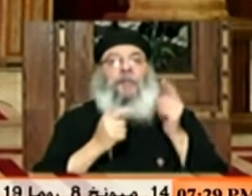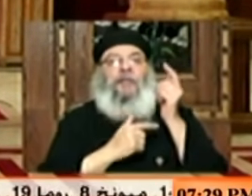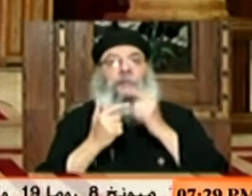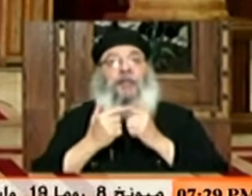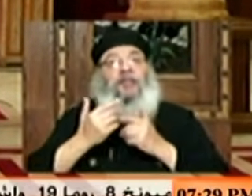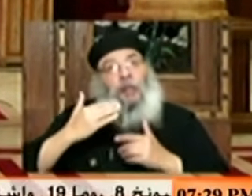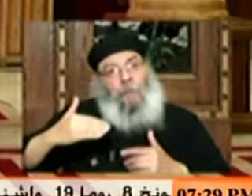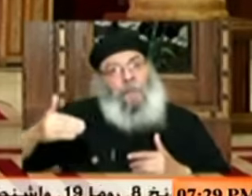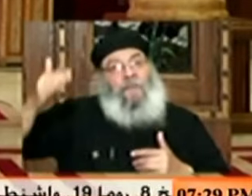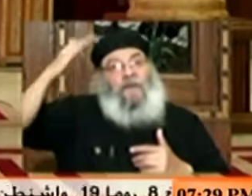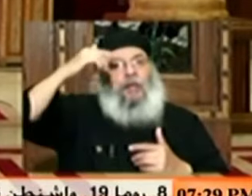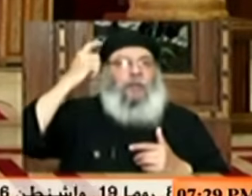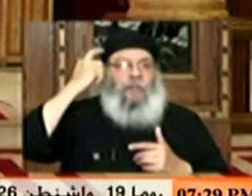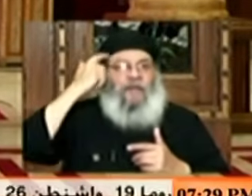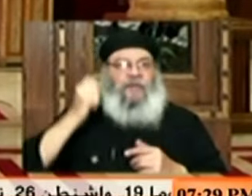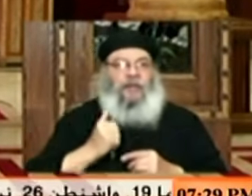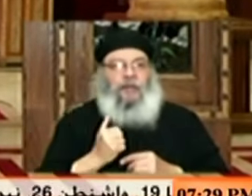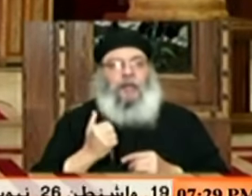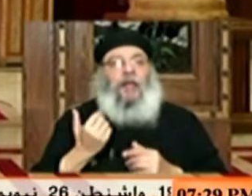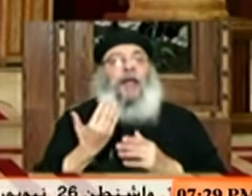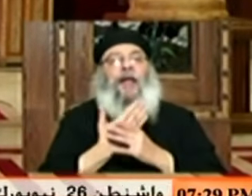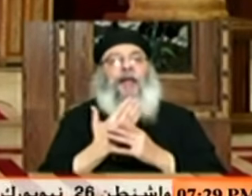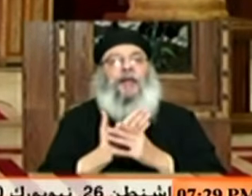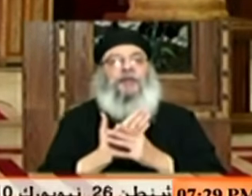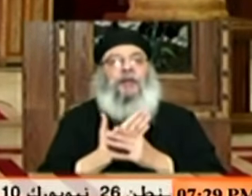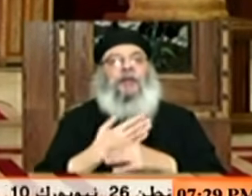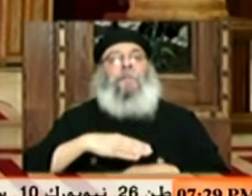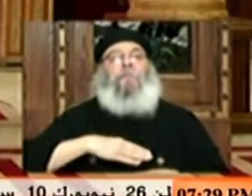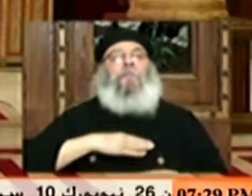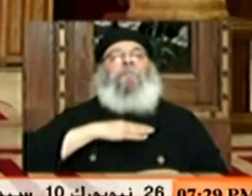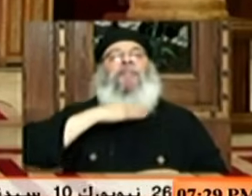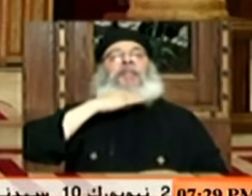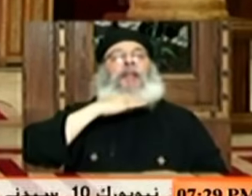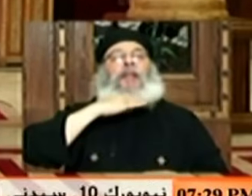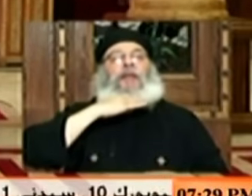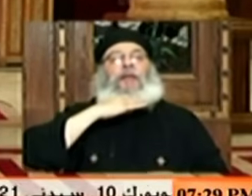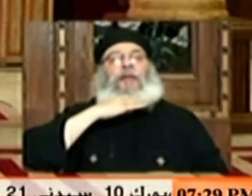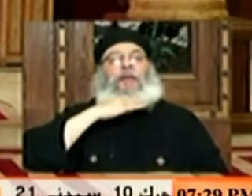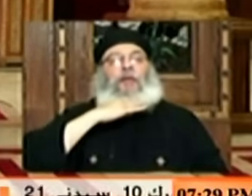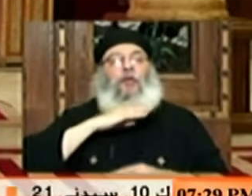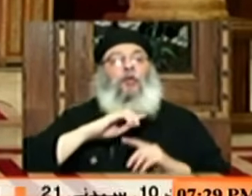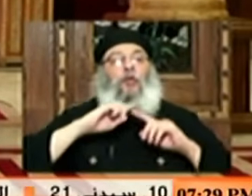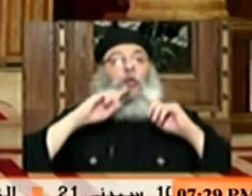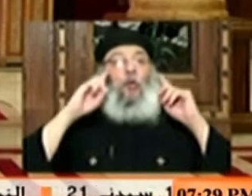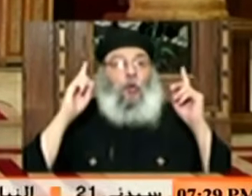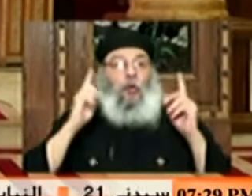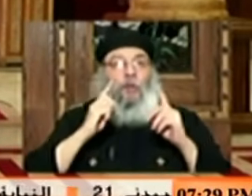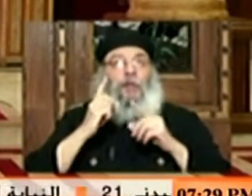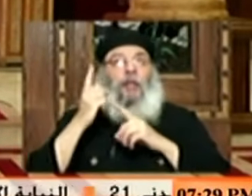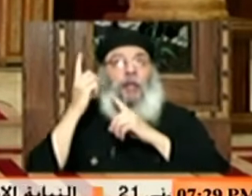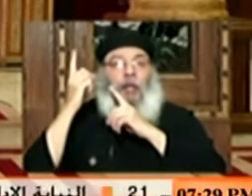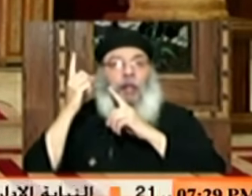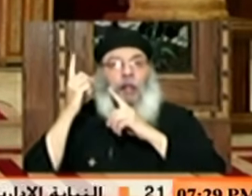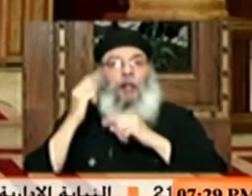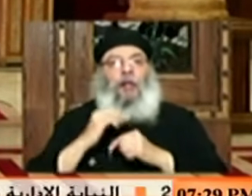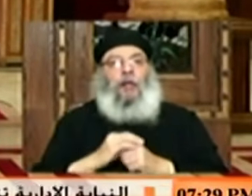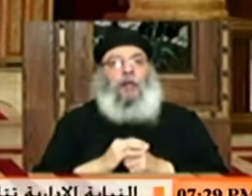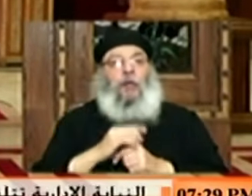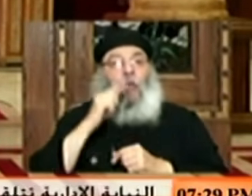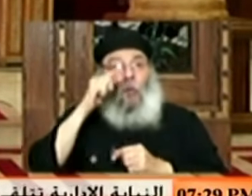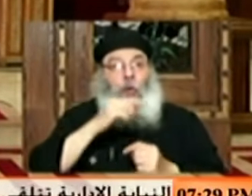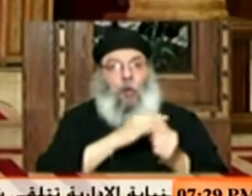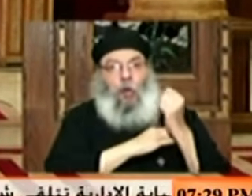الفائقه المعرفه لكي تمتلئ الى كل ملء الله والقادر ان